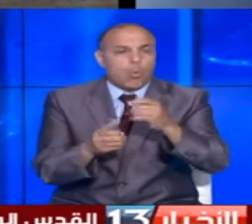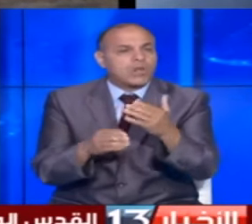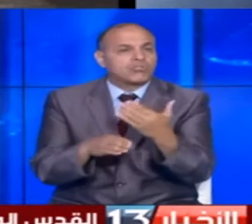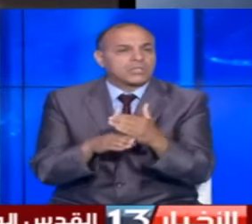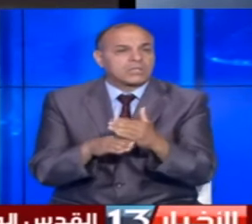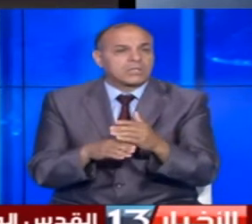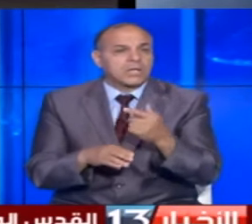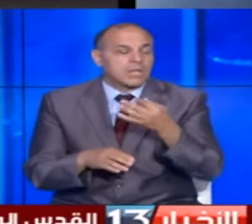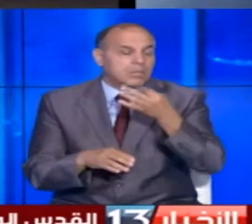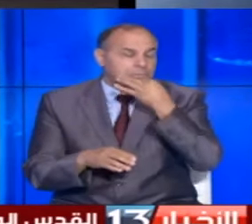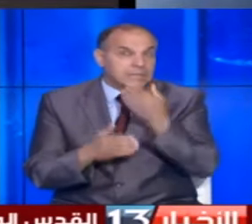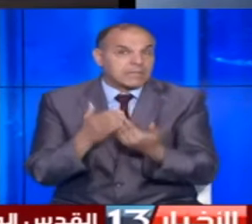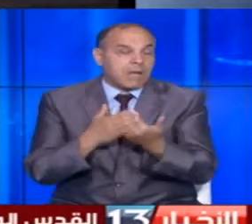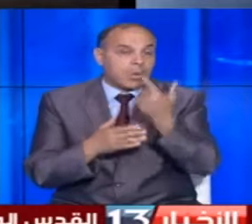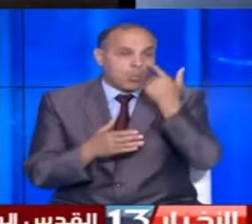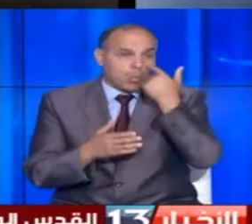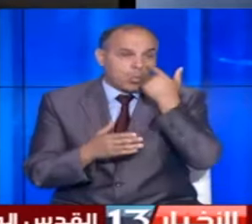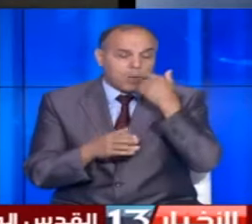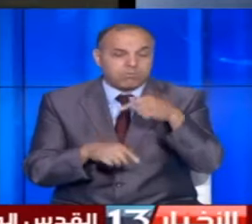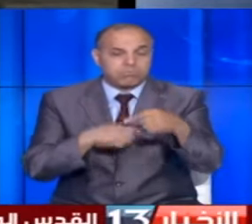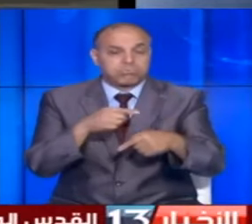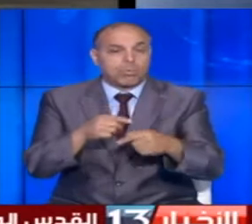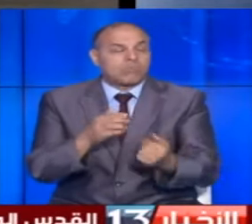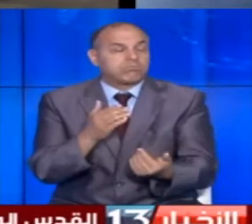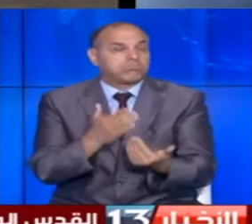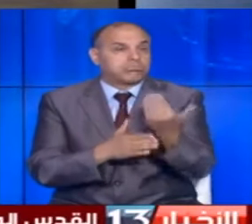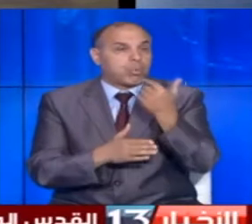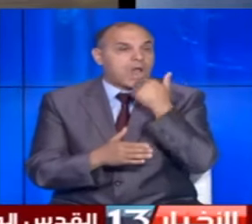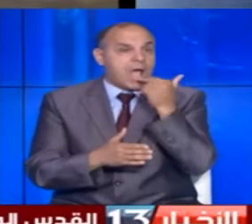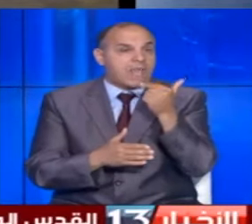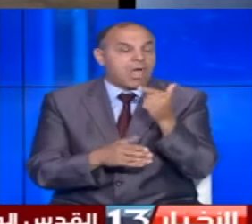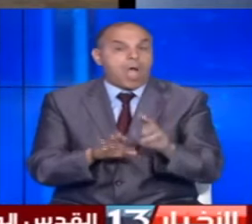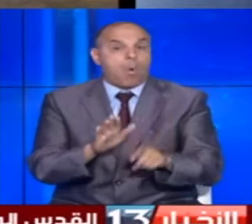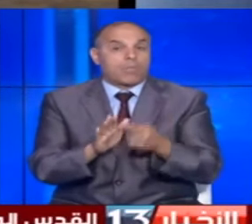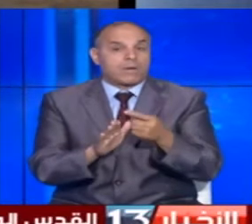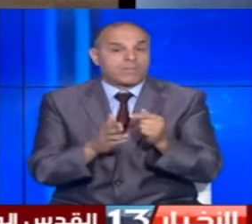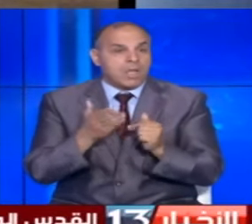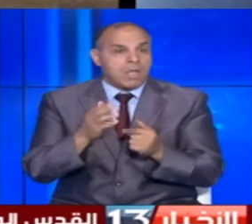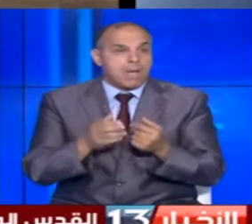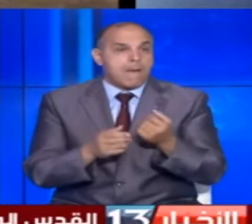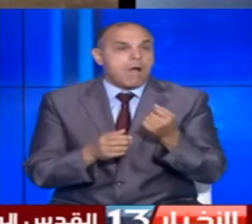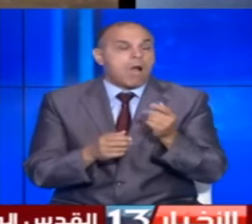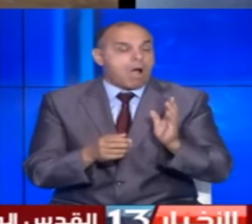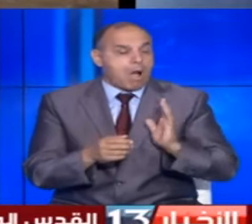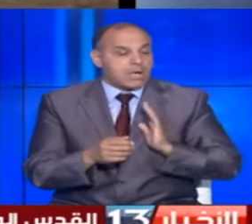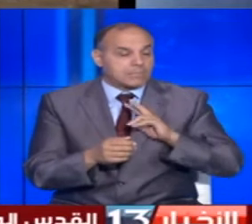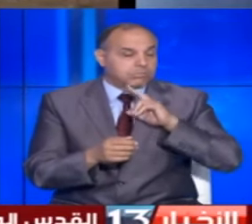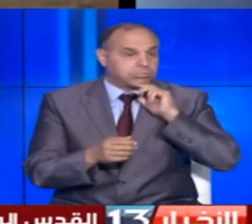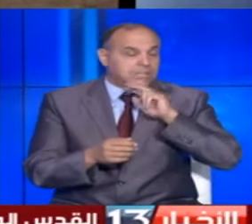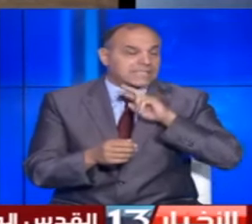استفاقت فجر اليوم على خطوه تصعيديه غير مسبوقه المئات من جنود المحتل الاسرائيلي